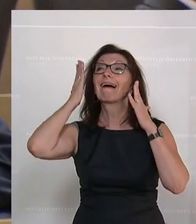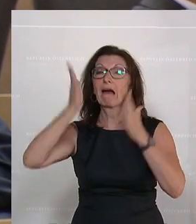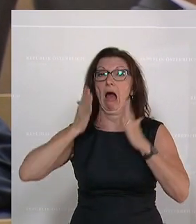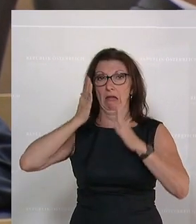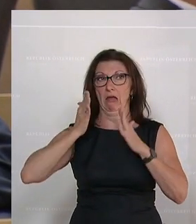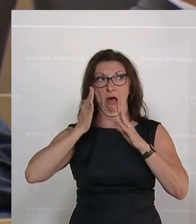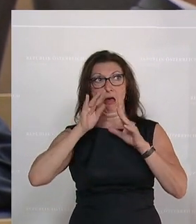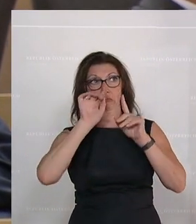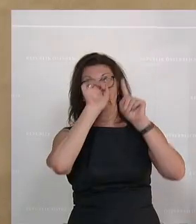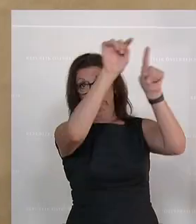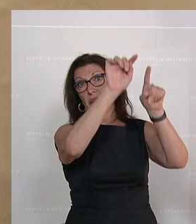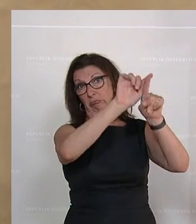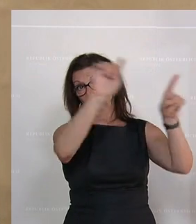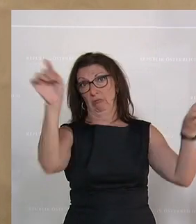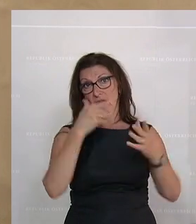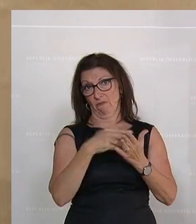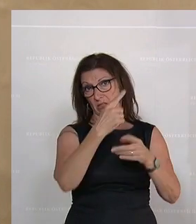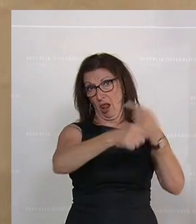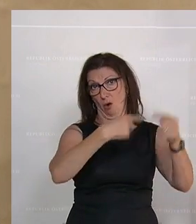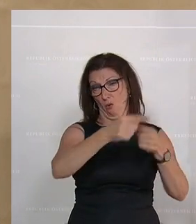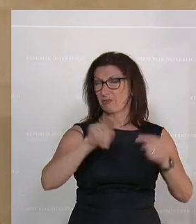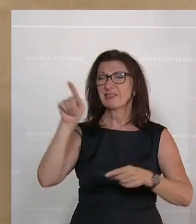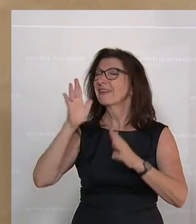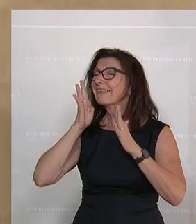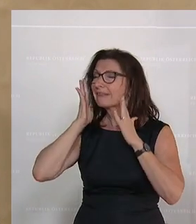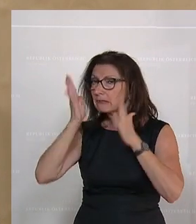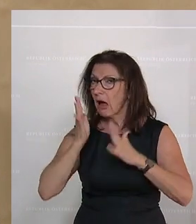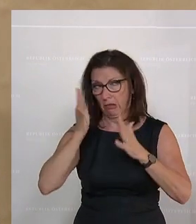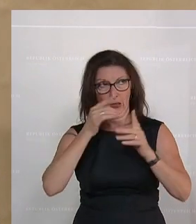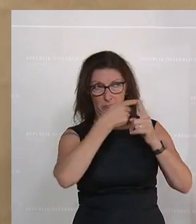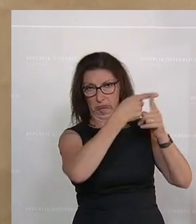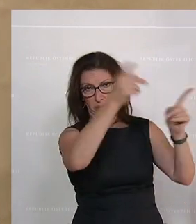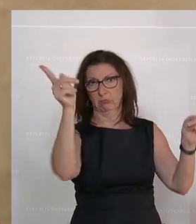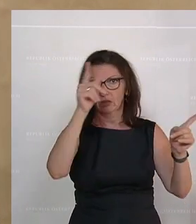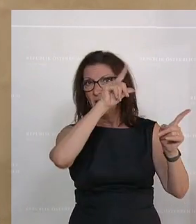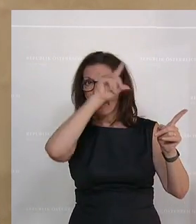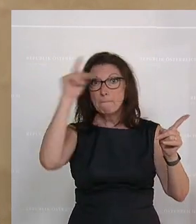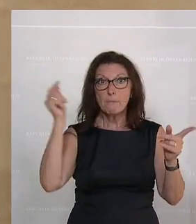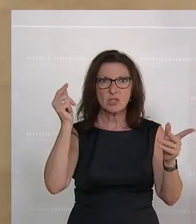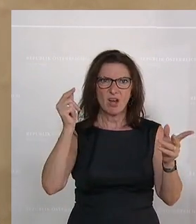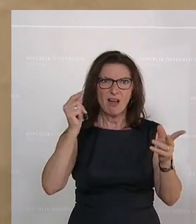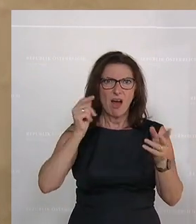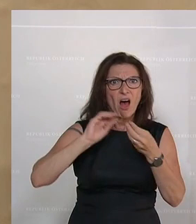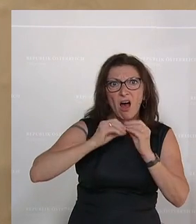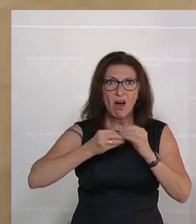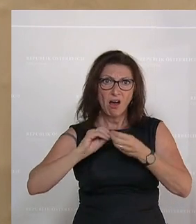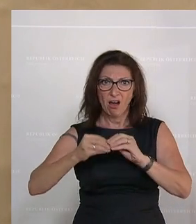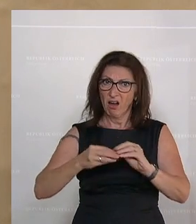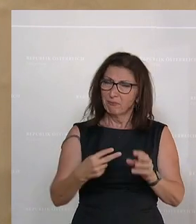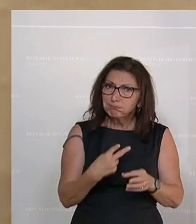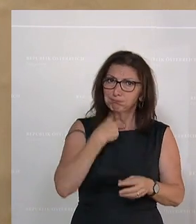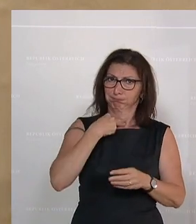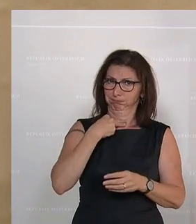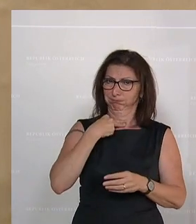vorgeht die haben keine ahnung wie die menschen um das wirtschaftliche überleben kämpfen und das